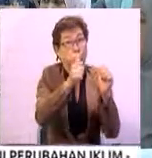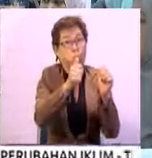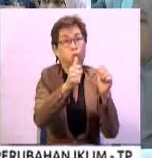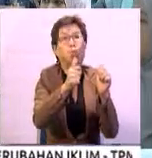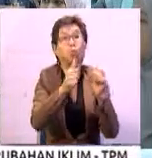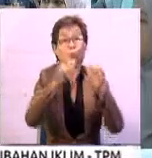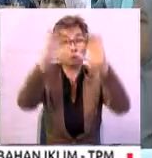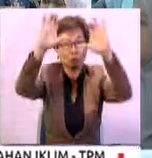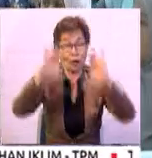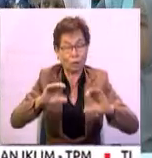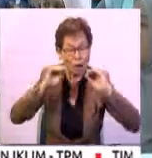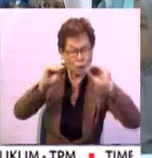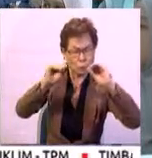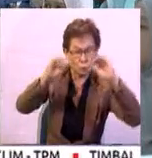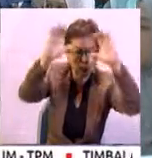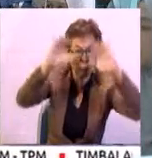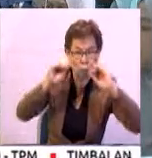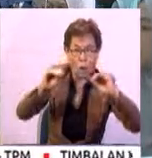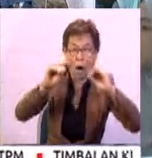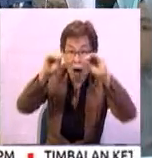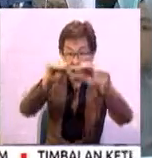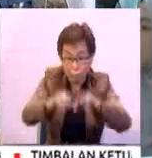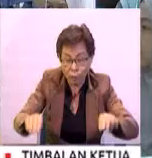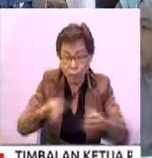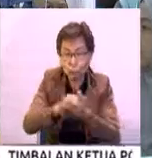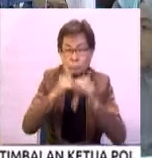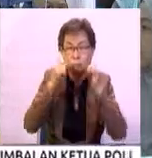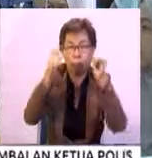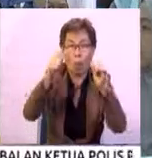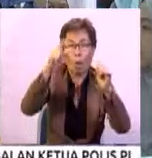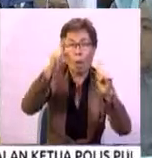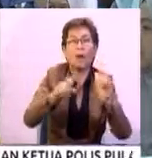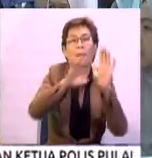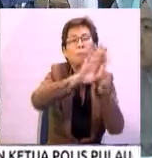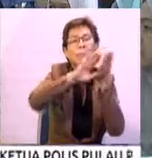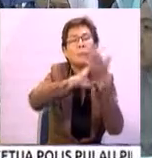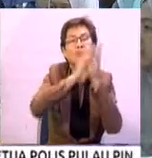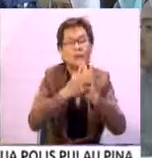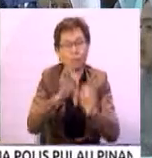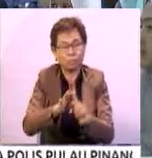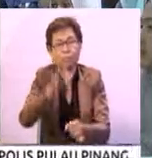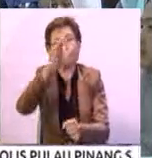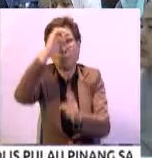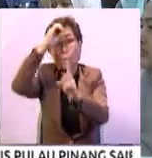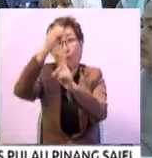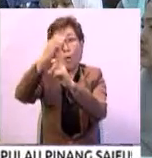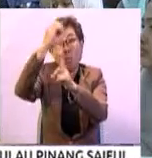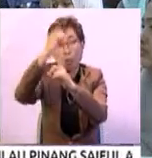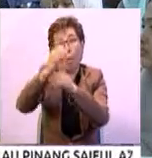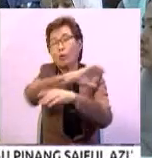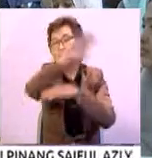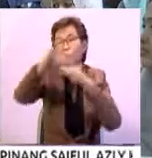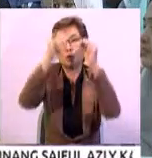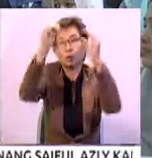kaedah pengajaran yang diterapkan kepada para pelajarnya wajar dijadikan inspirasi buat warga pendidik